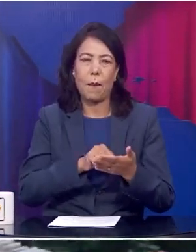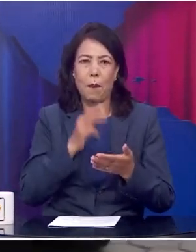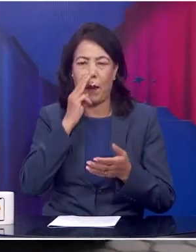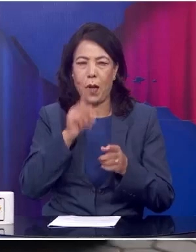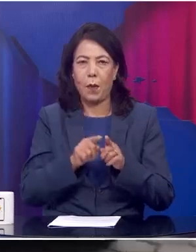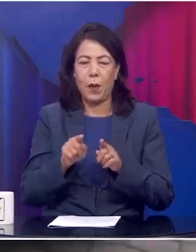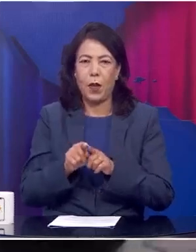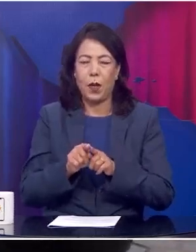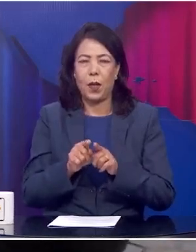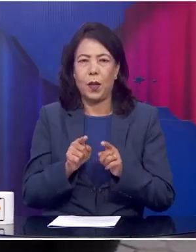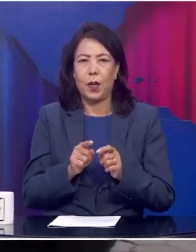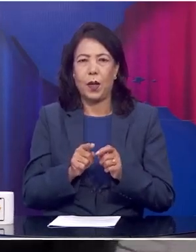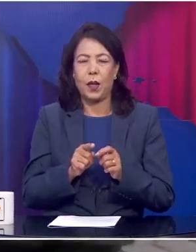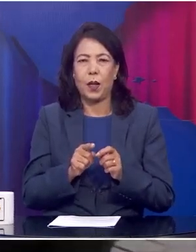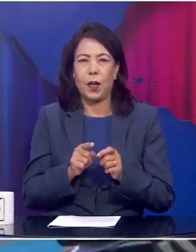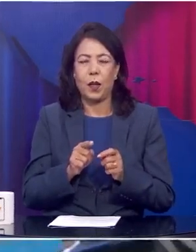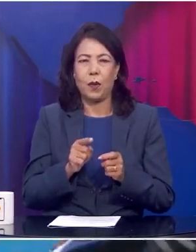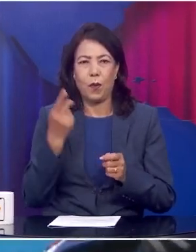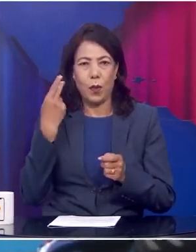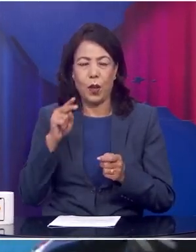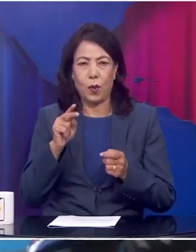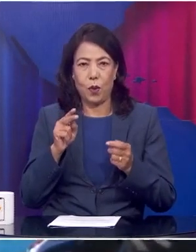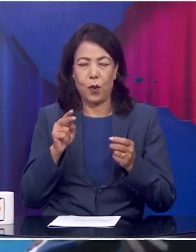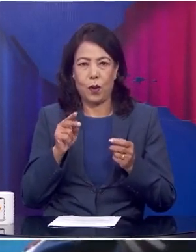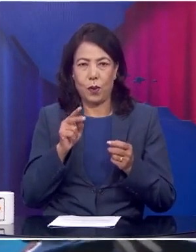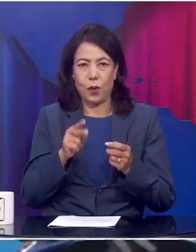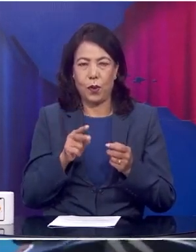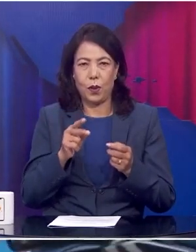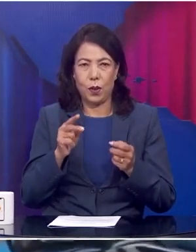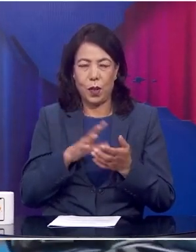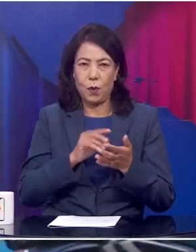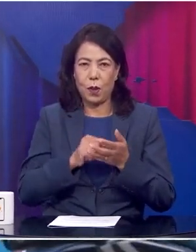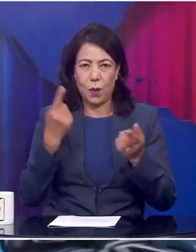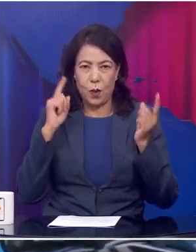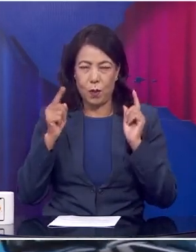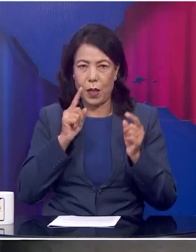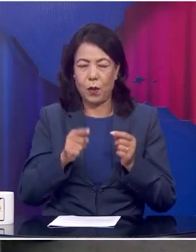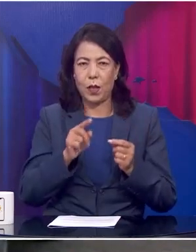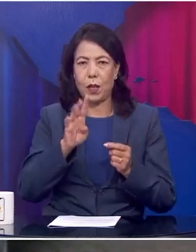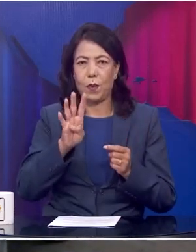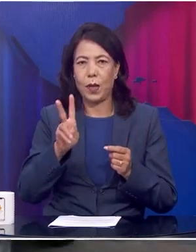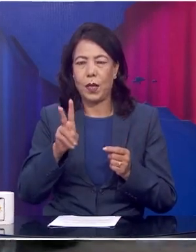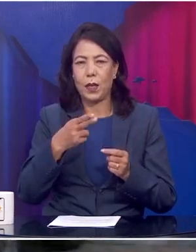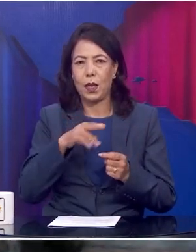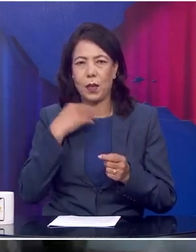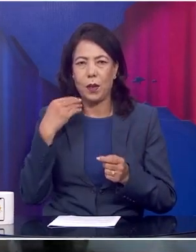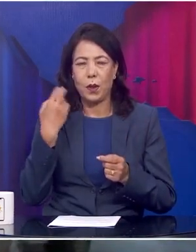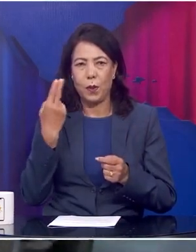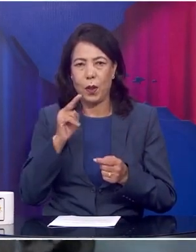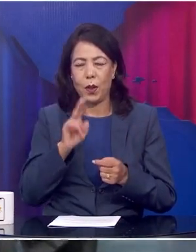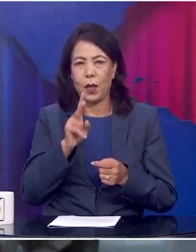सदरमुकाममा पनि भएको के अरे नगरपालिका हो यहाँ चाहिँ 42 जनाले ज्यान गुमाउनु भएको छ।